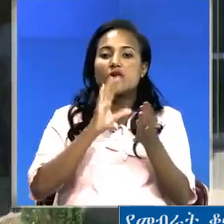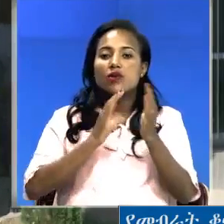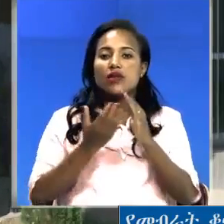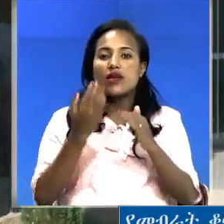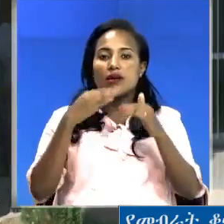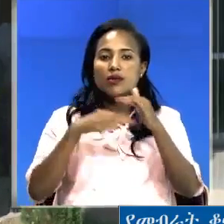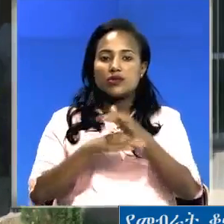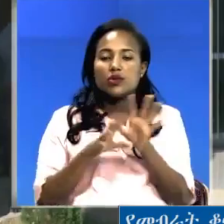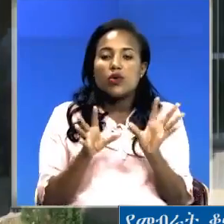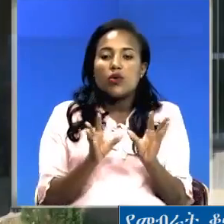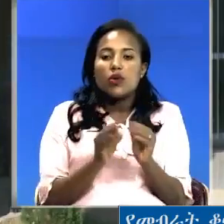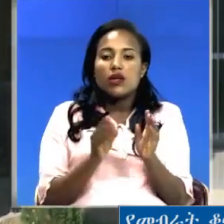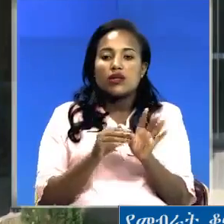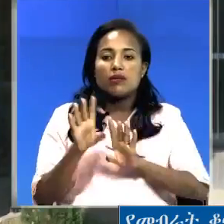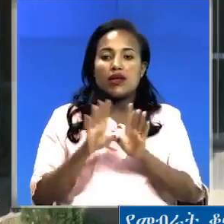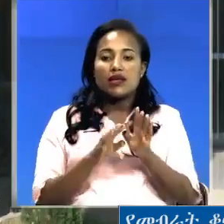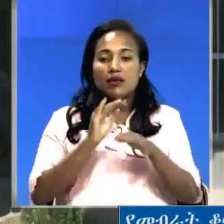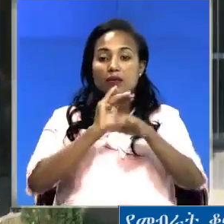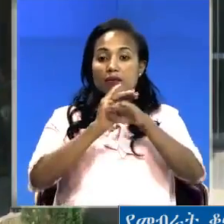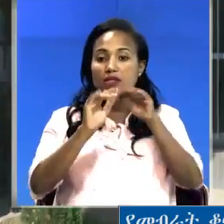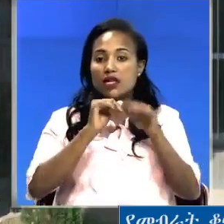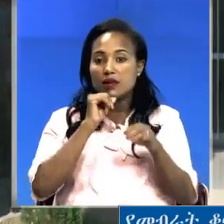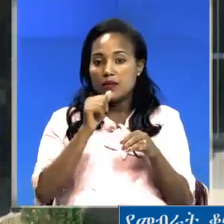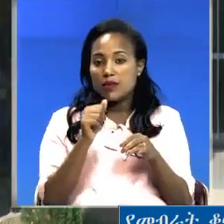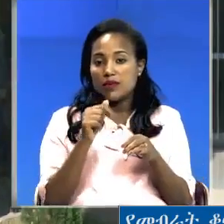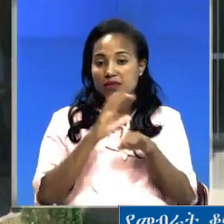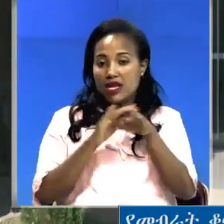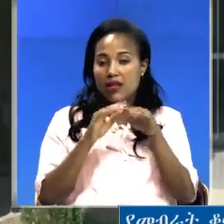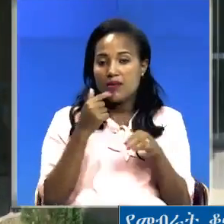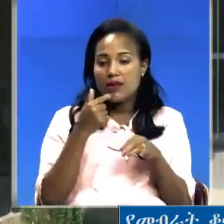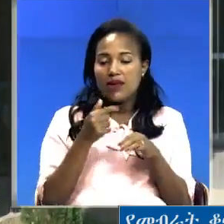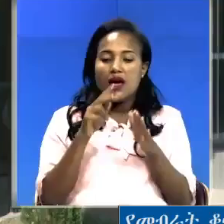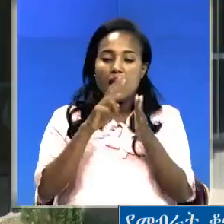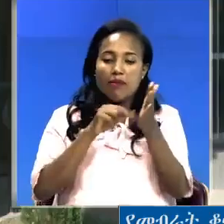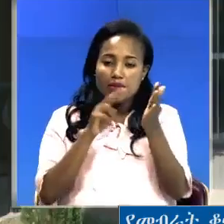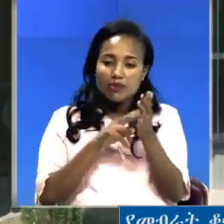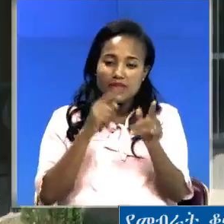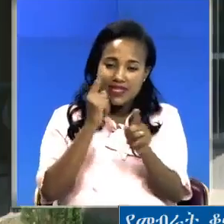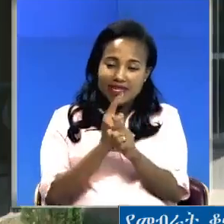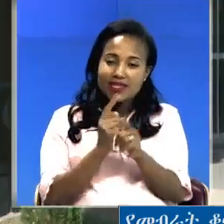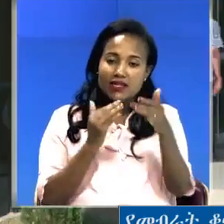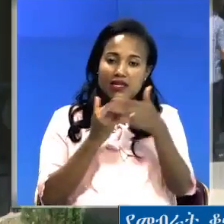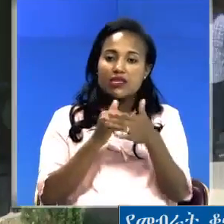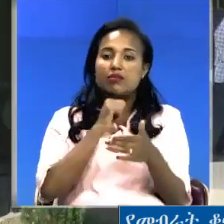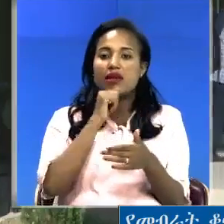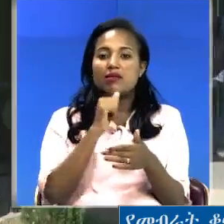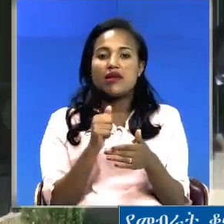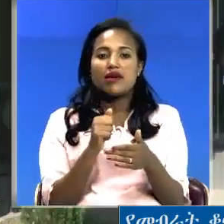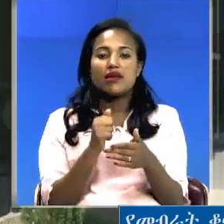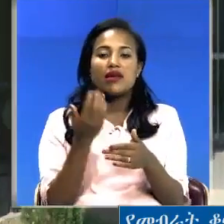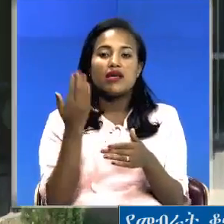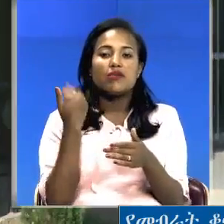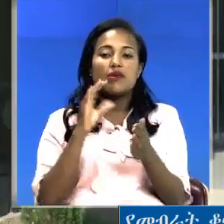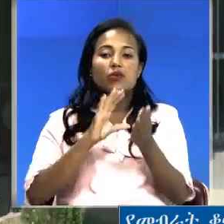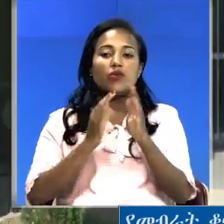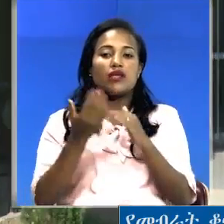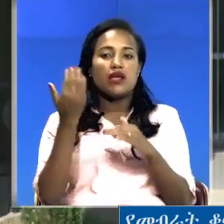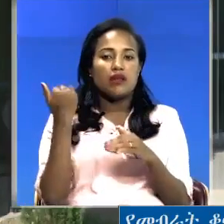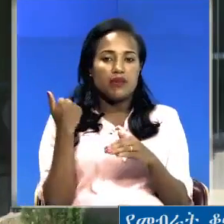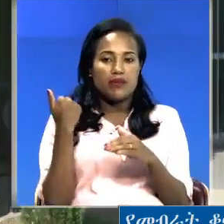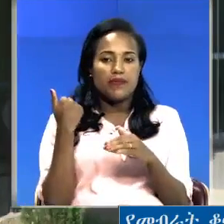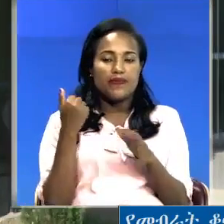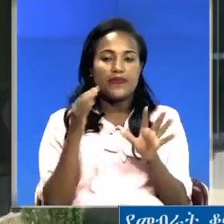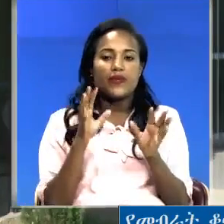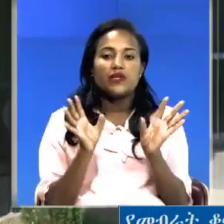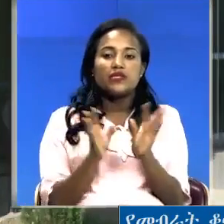ኮሌክት ለማድረግ ይመች ዘንድ ተብሎ ነው የመጣው እና ምንድነው አንባቢዎቹ በአግባቡ ተደራሽ ባለማድረግ የነበረ ሁኔታ ነበር ይሄ ሊጠራቀም